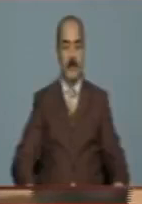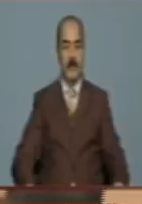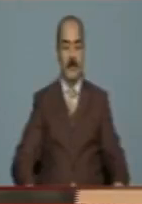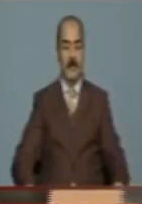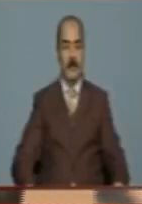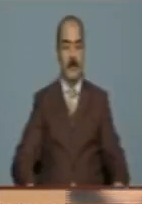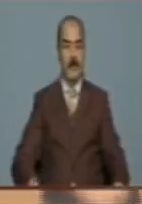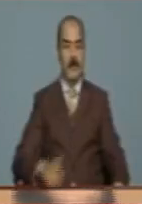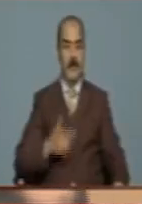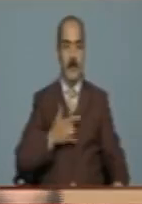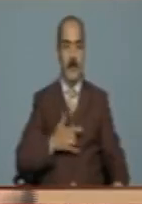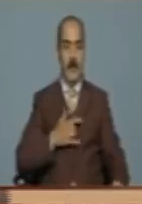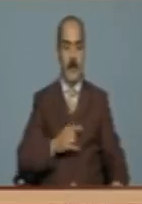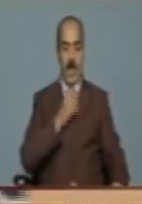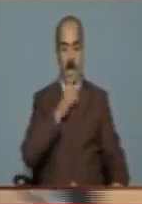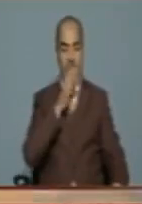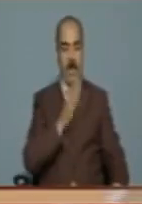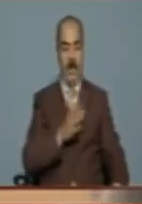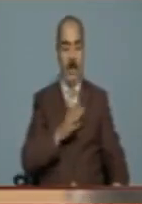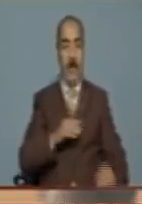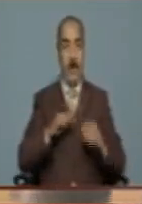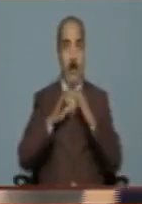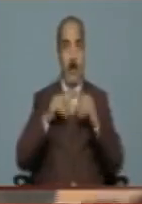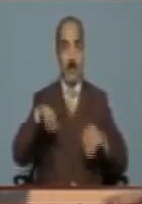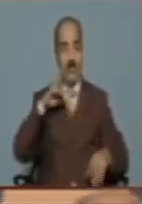وأثبتنا وبحق أن لمصر قضاة